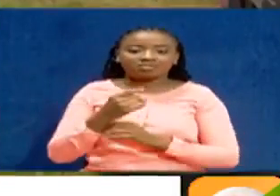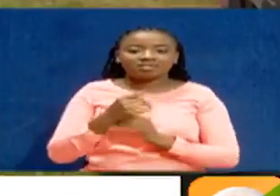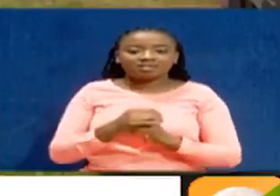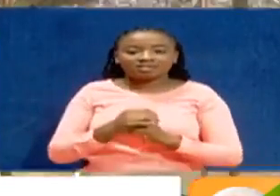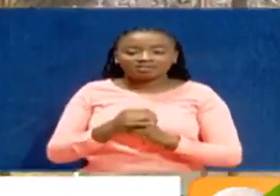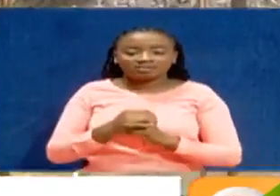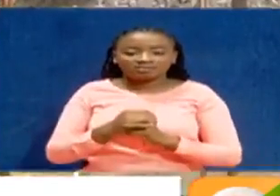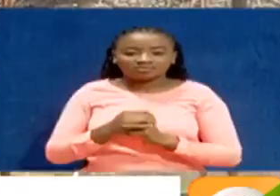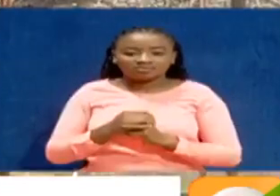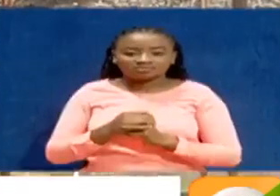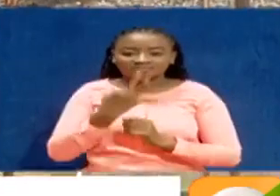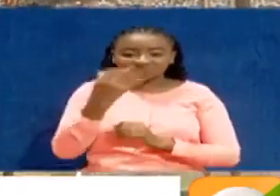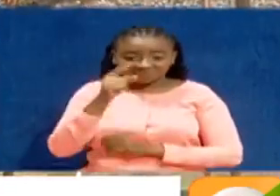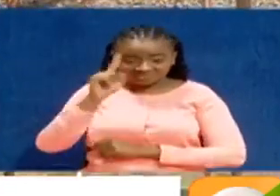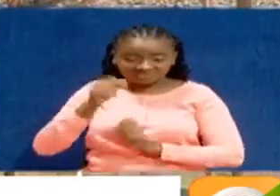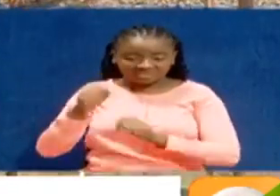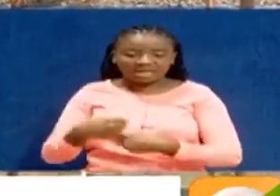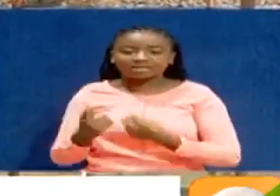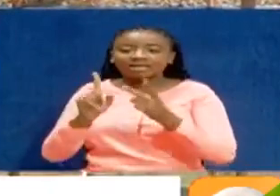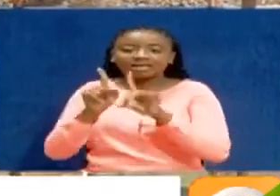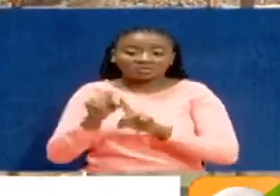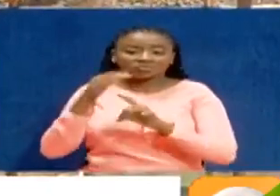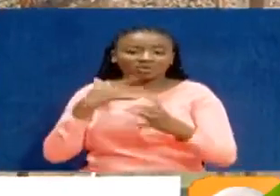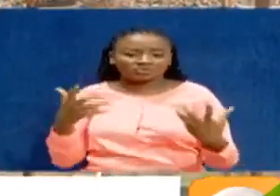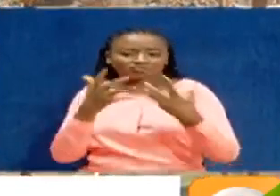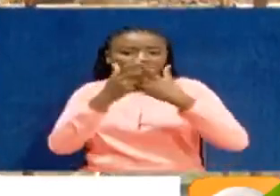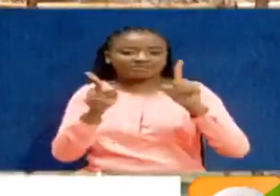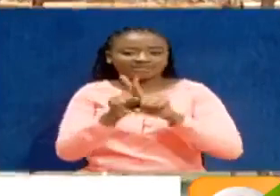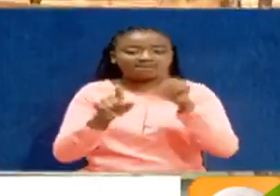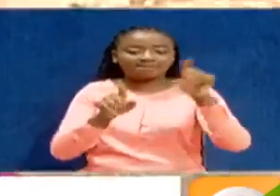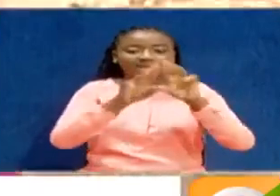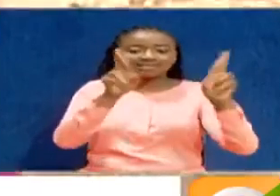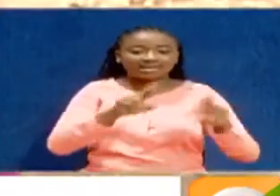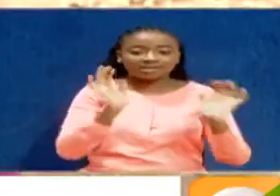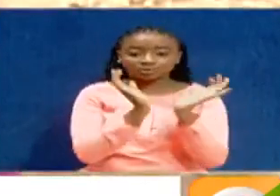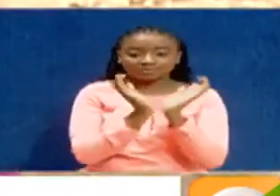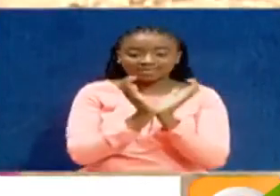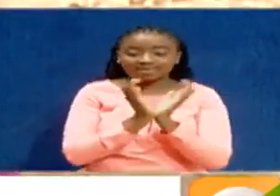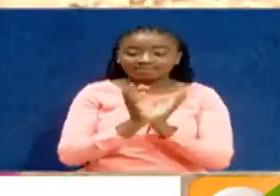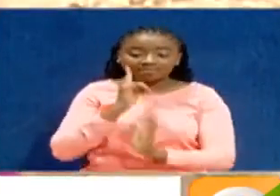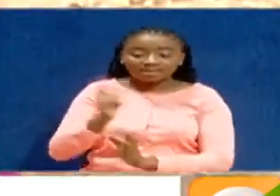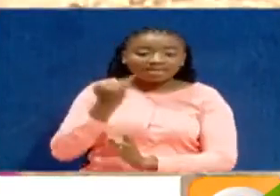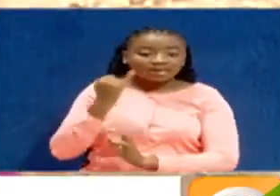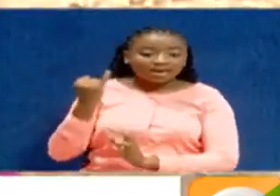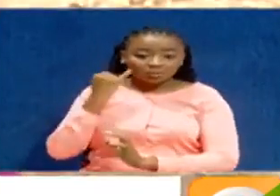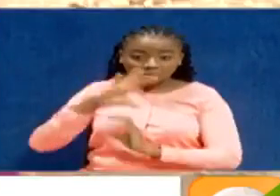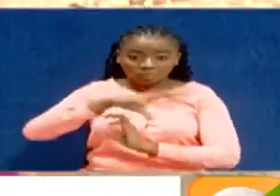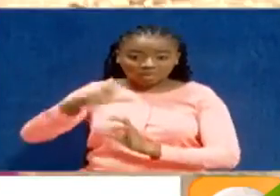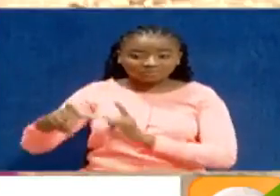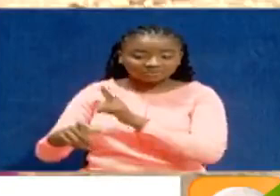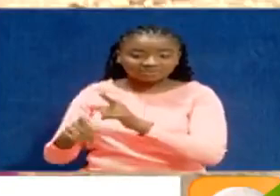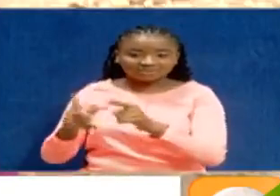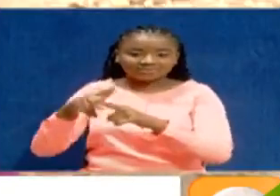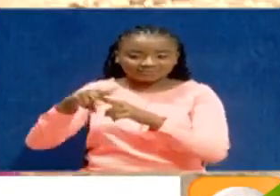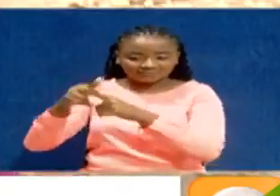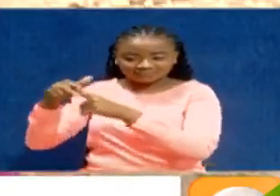Uwanja huu pia unalenga kufikia kiwango cha mataifa. Ukarabati wa uwanja wa Afraha katika kaunti ya Nakuru umeanza rasmi